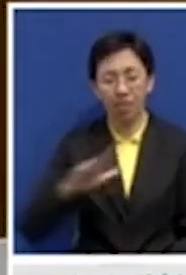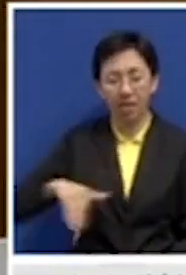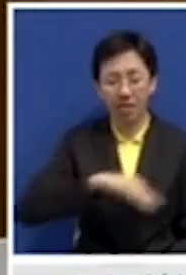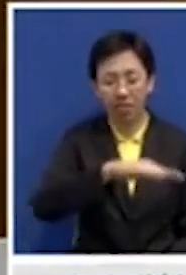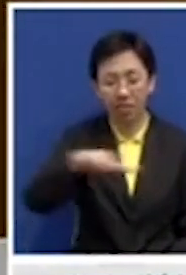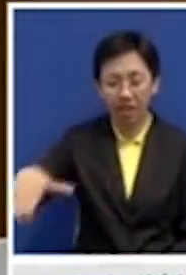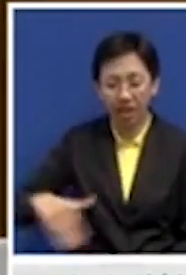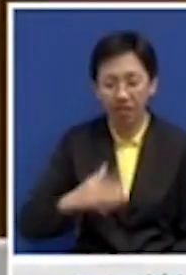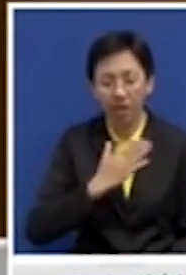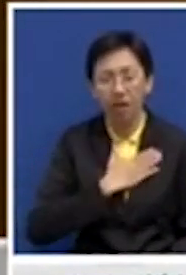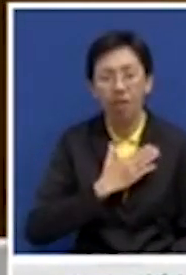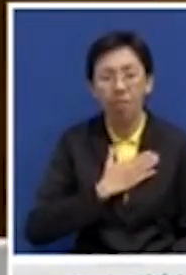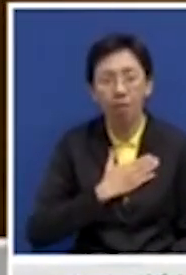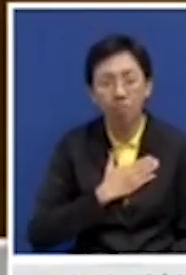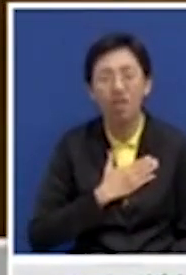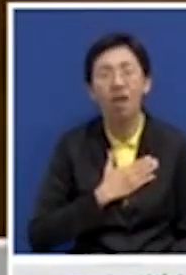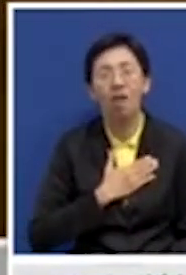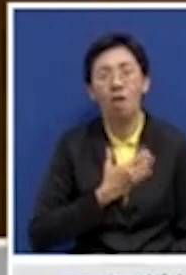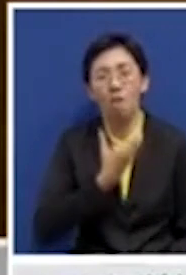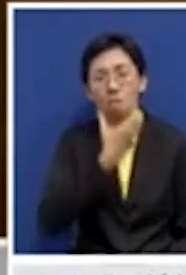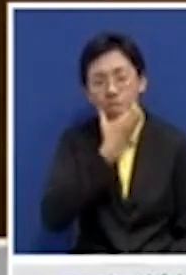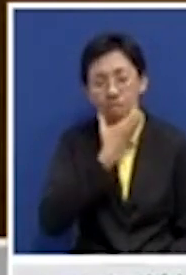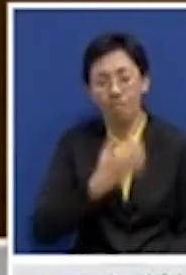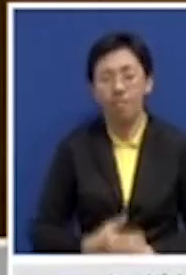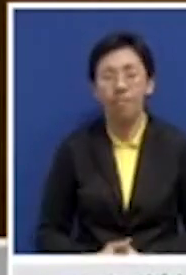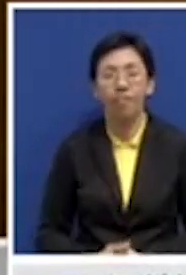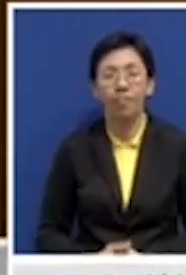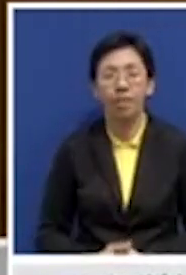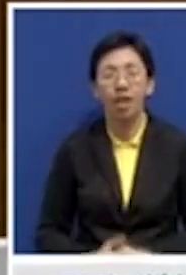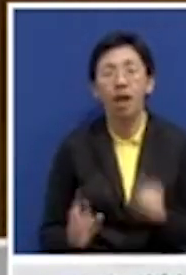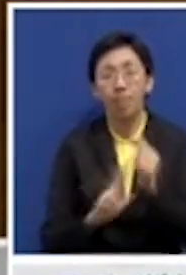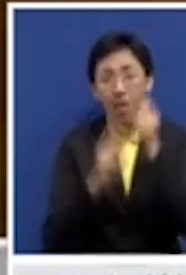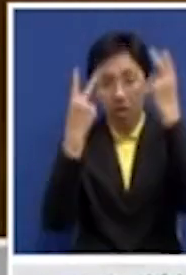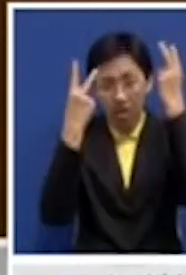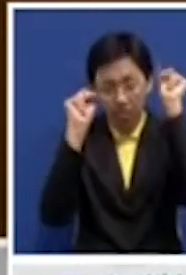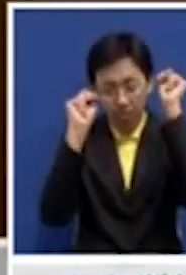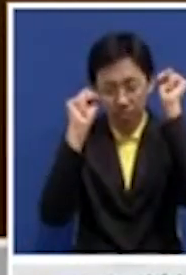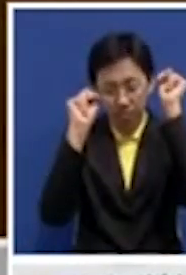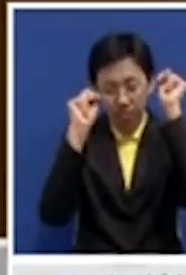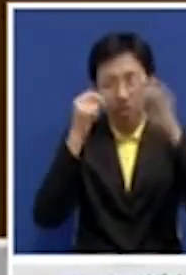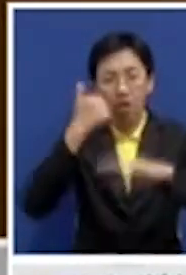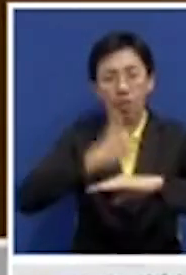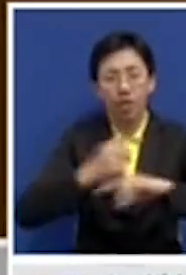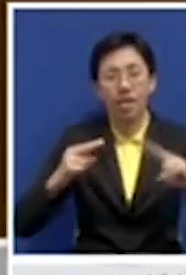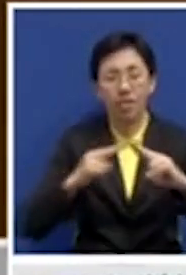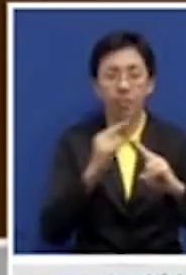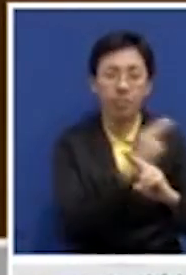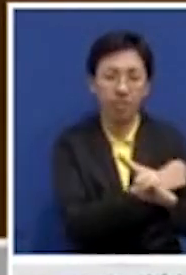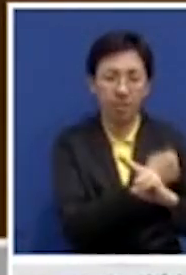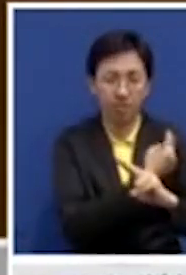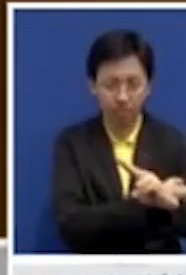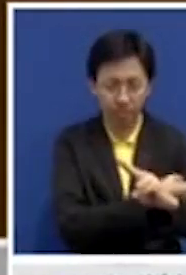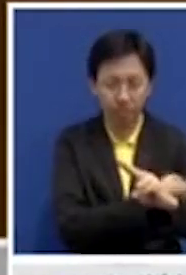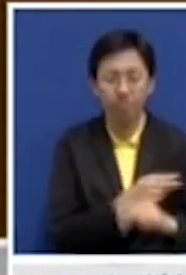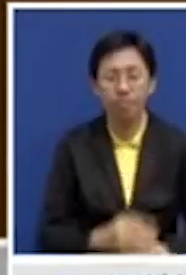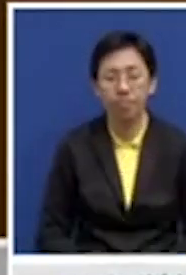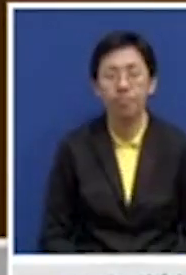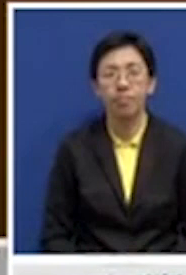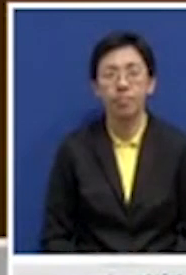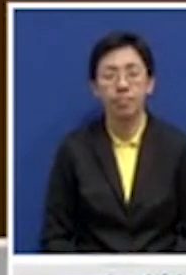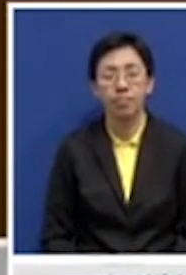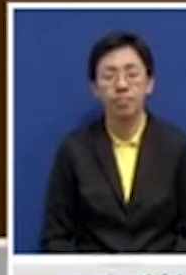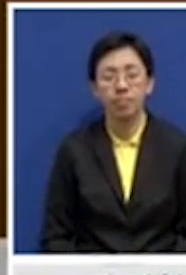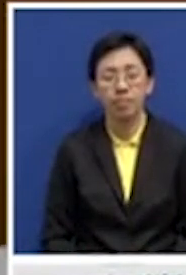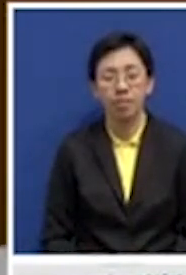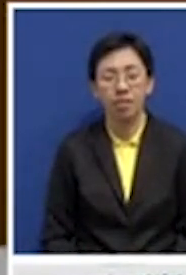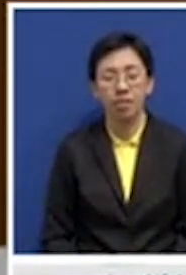ผมนายอนุทินชาญวีรกูลรองนายกรัฐมนตรีรัฐมนตรีว่าการกระทรวงสาธารณสุขครับ